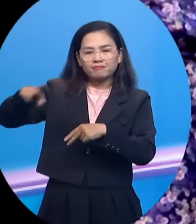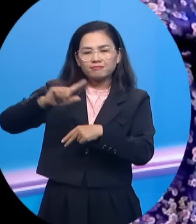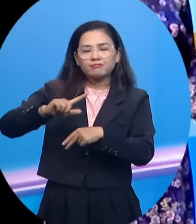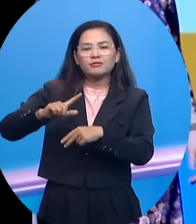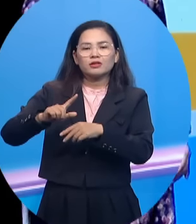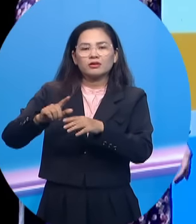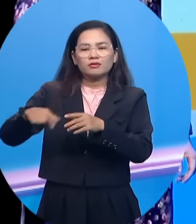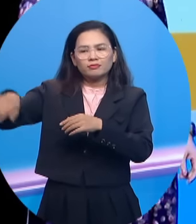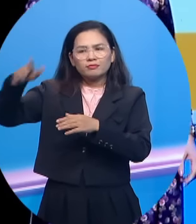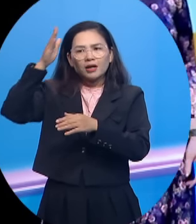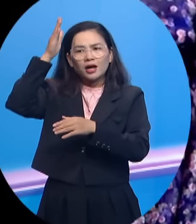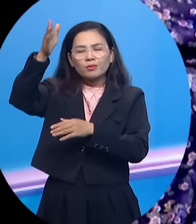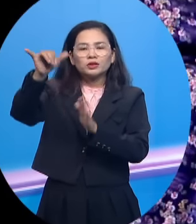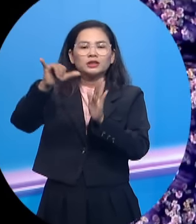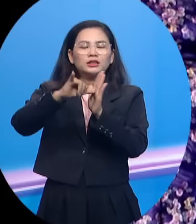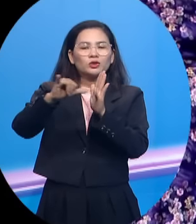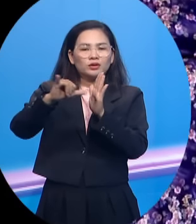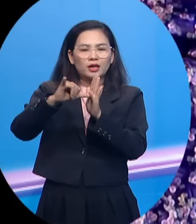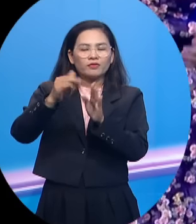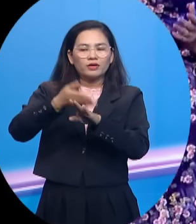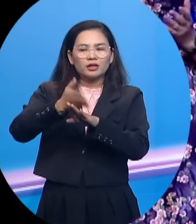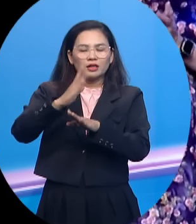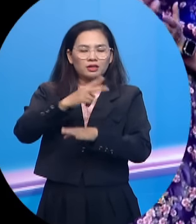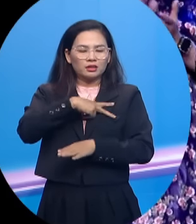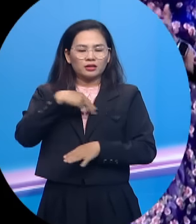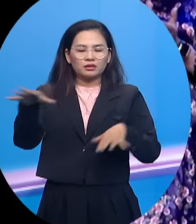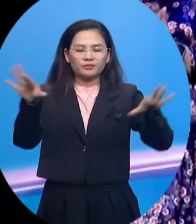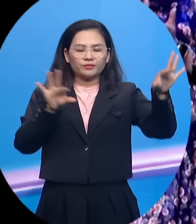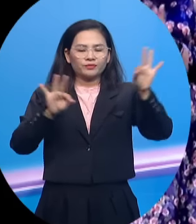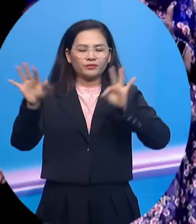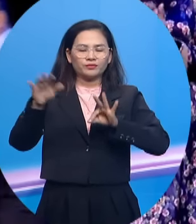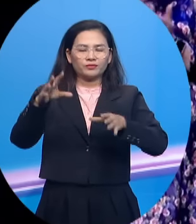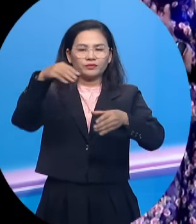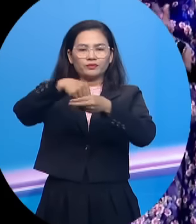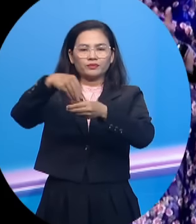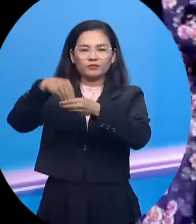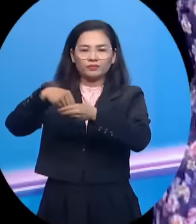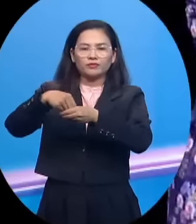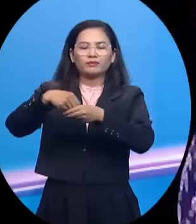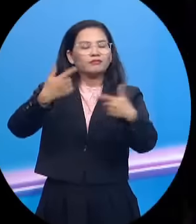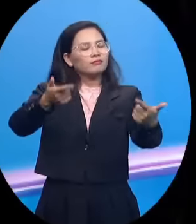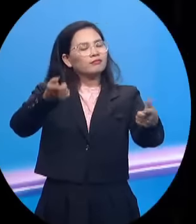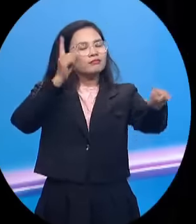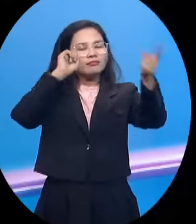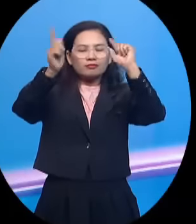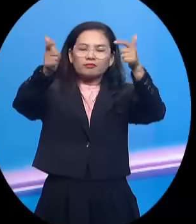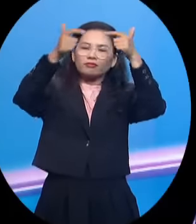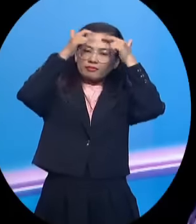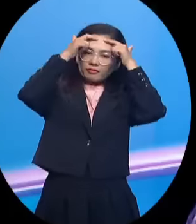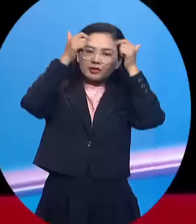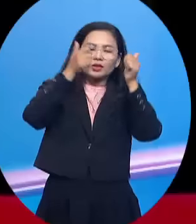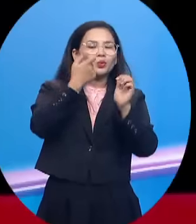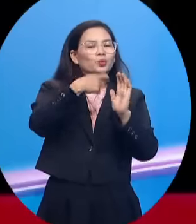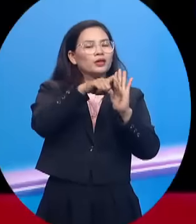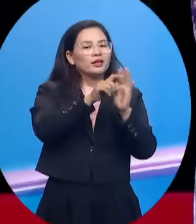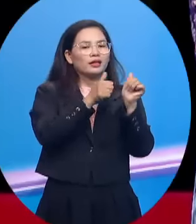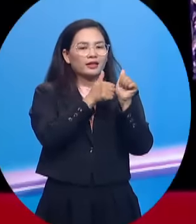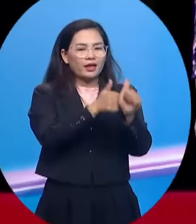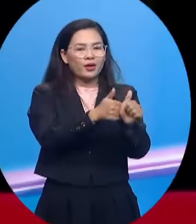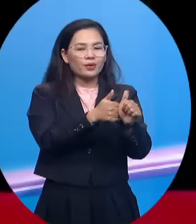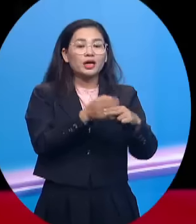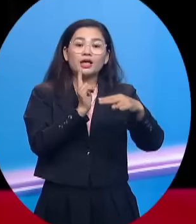phường trong thời gian 6 tháng lựa chọn nhân sự để tổ chức bầu cử các chức danh đảm bảo theo quy định. Yêu cầu của công tác